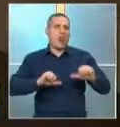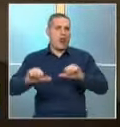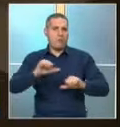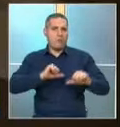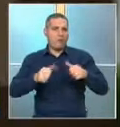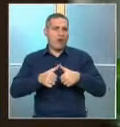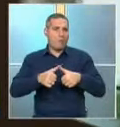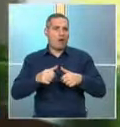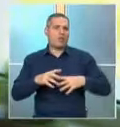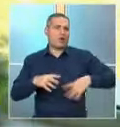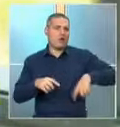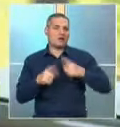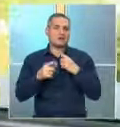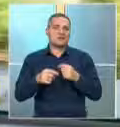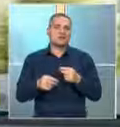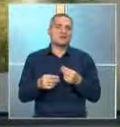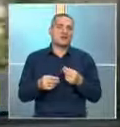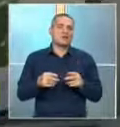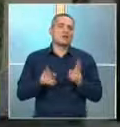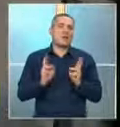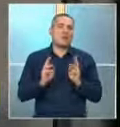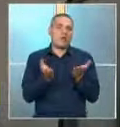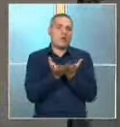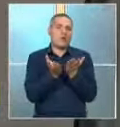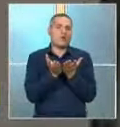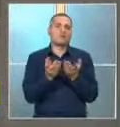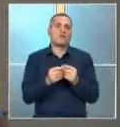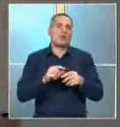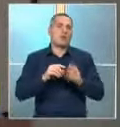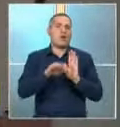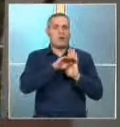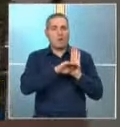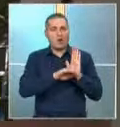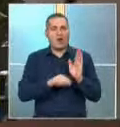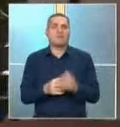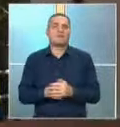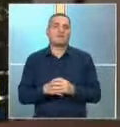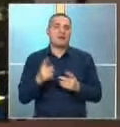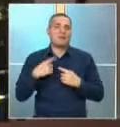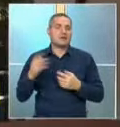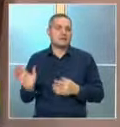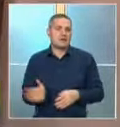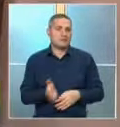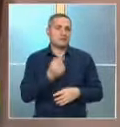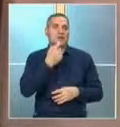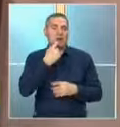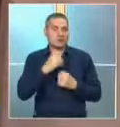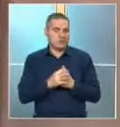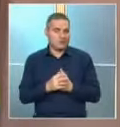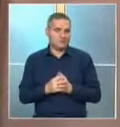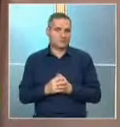лаборатория дори за провеждане на нормална учебна програма? Значи, през изминалата